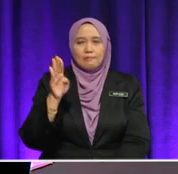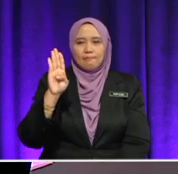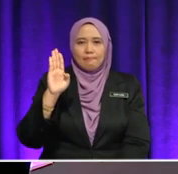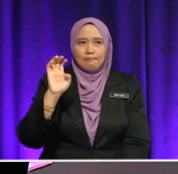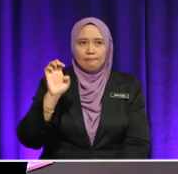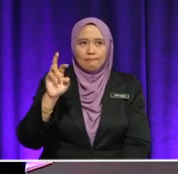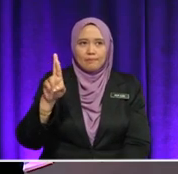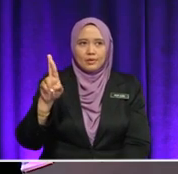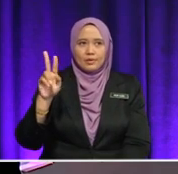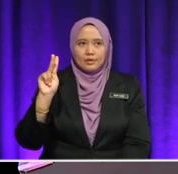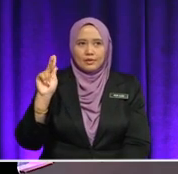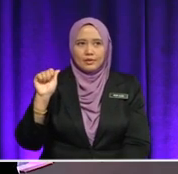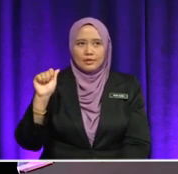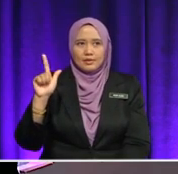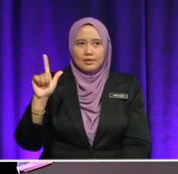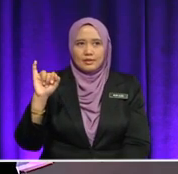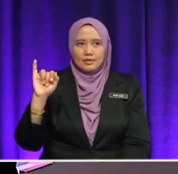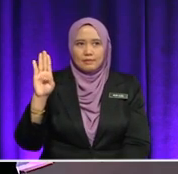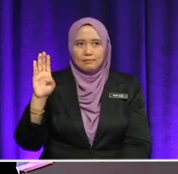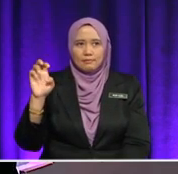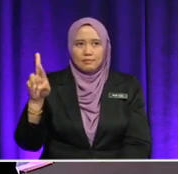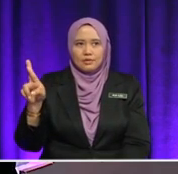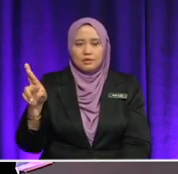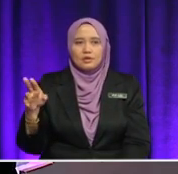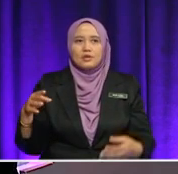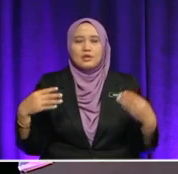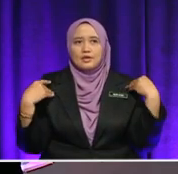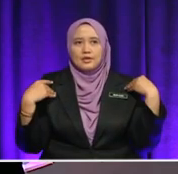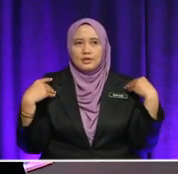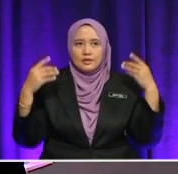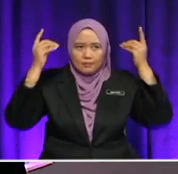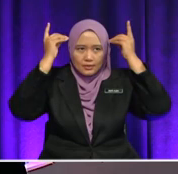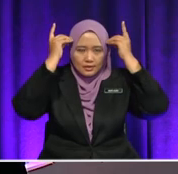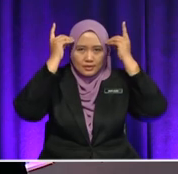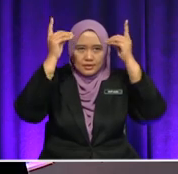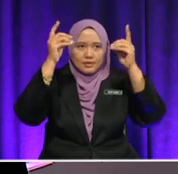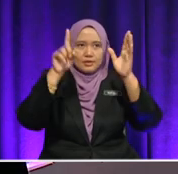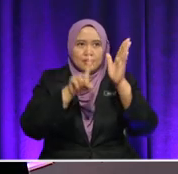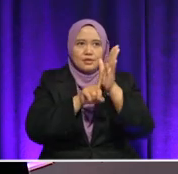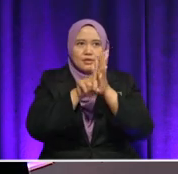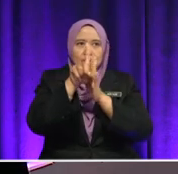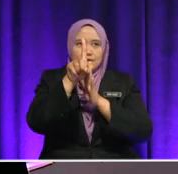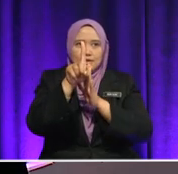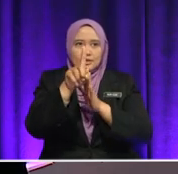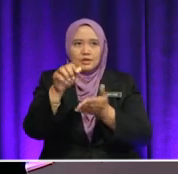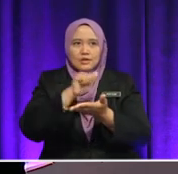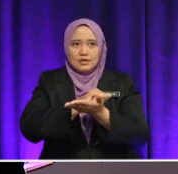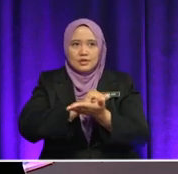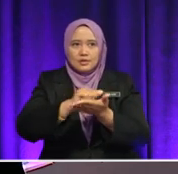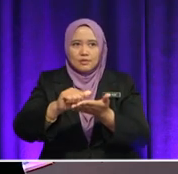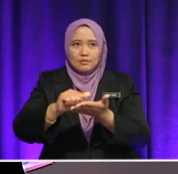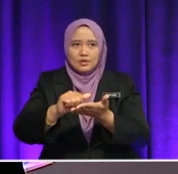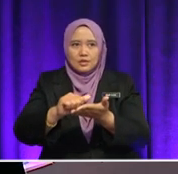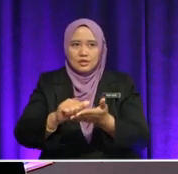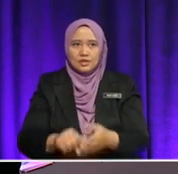kedua berpendidikan tinggi ada ilmu pengetahuan ketiga amanah keempat berjiwa patriotik daya kelima